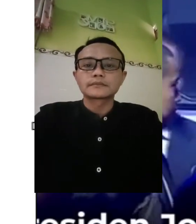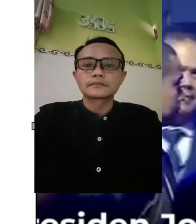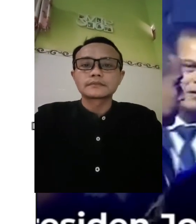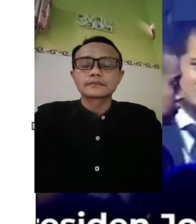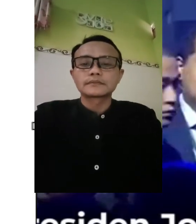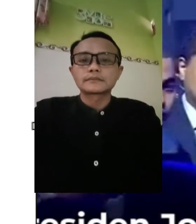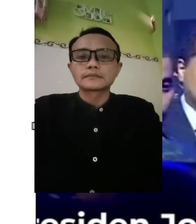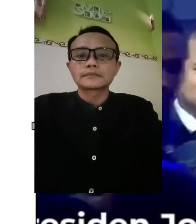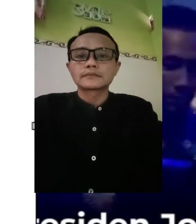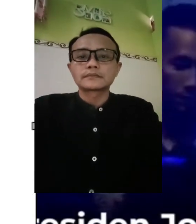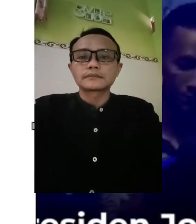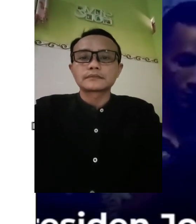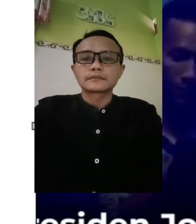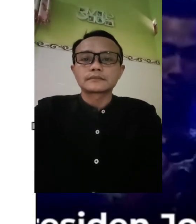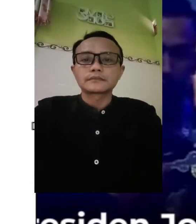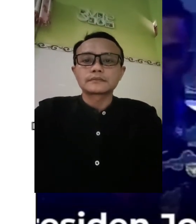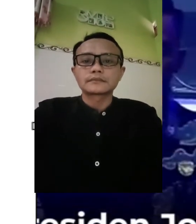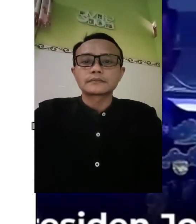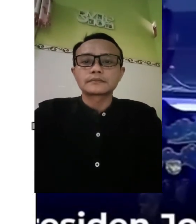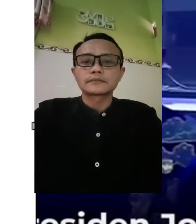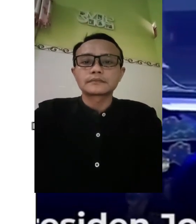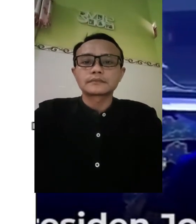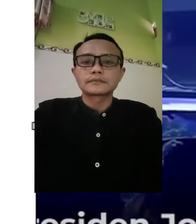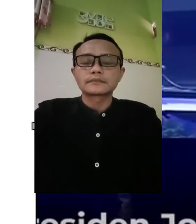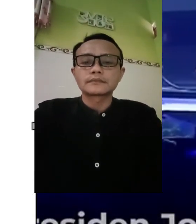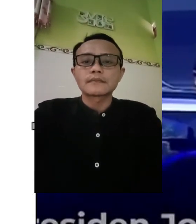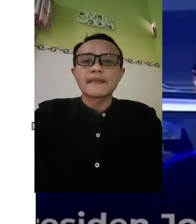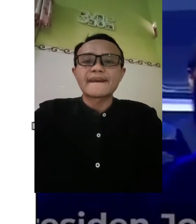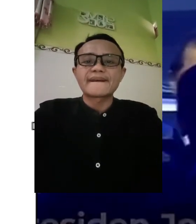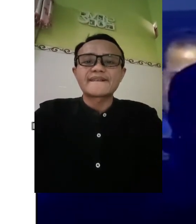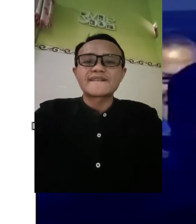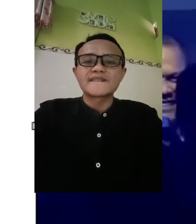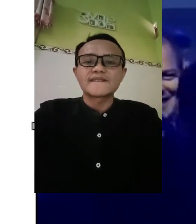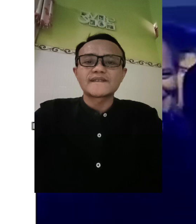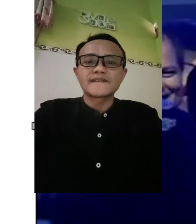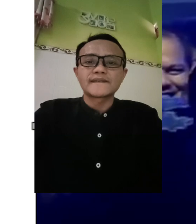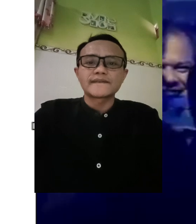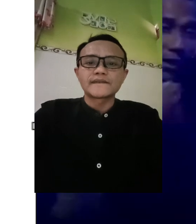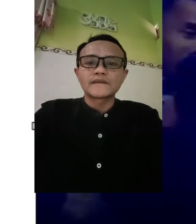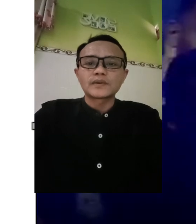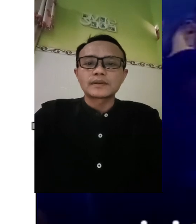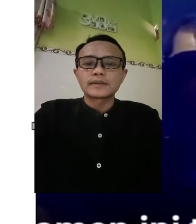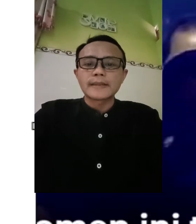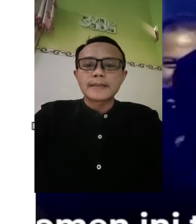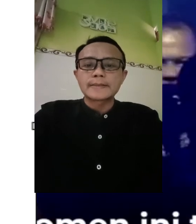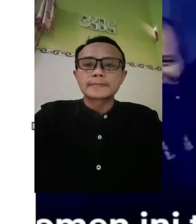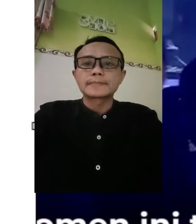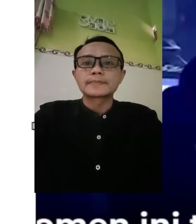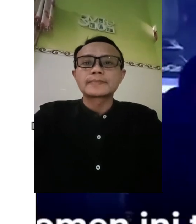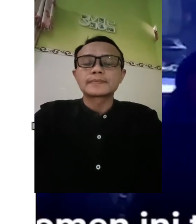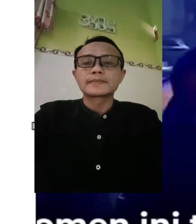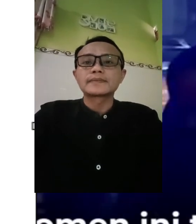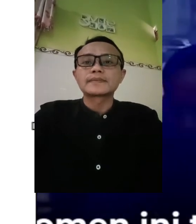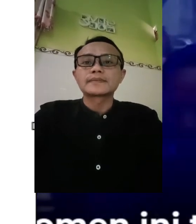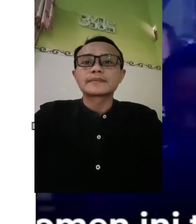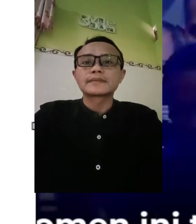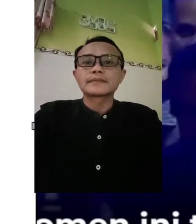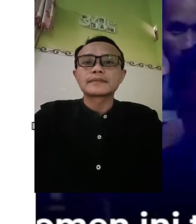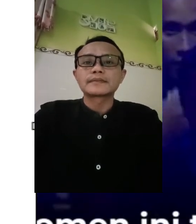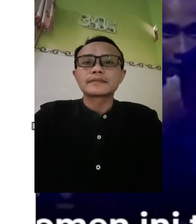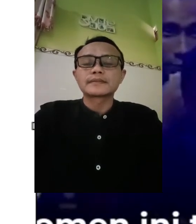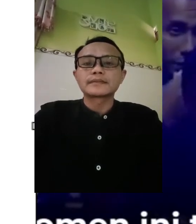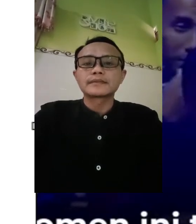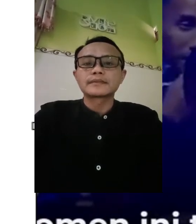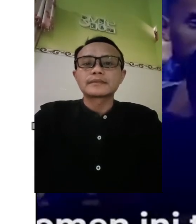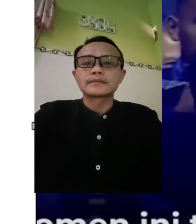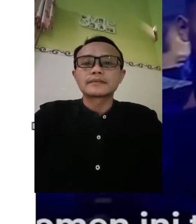Assalamualaikum warahmatullahi wabarakatuh, sahabat Al-Fatsa Antara Jagat dimanapun berada. Mari kita perhatikan di